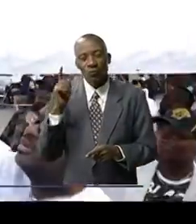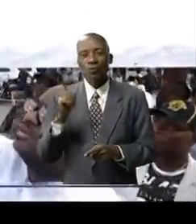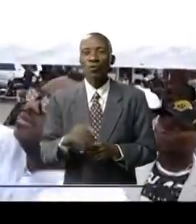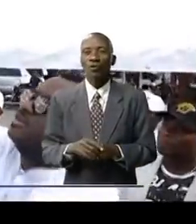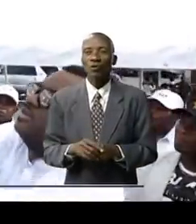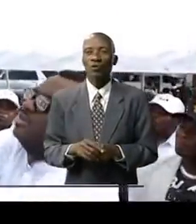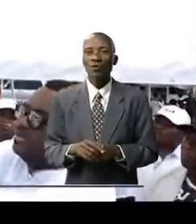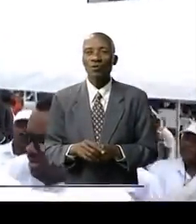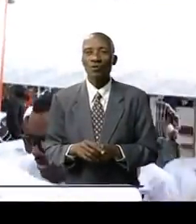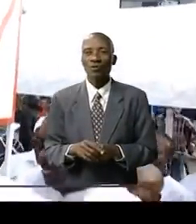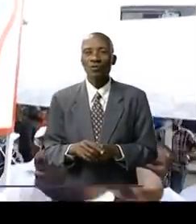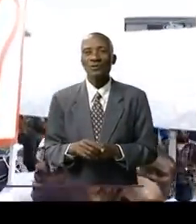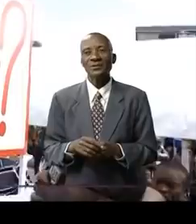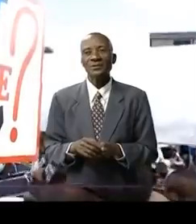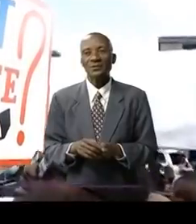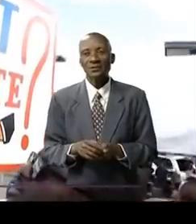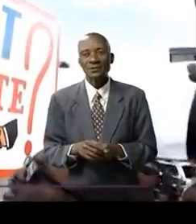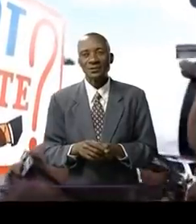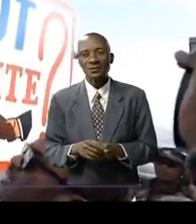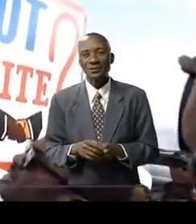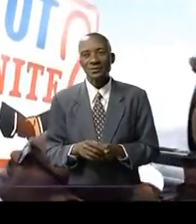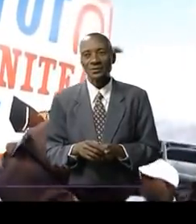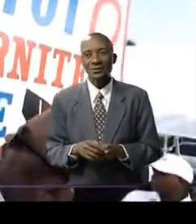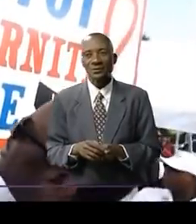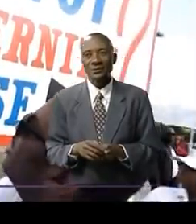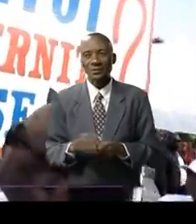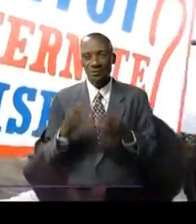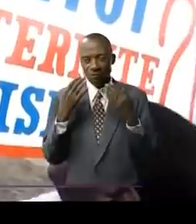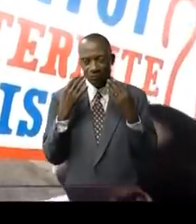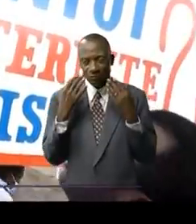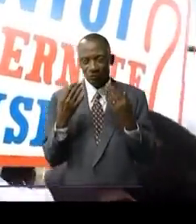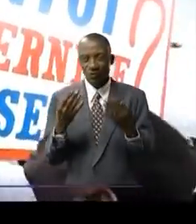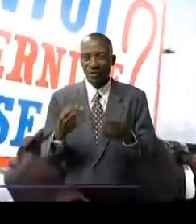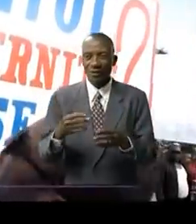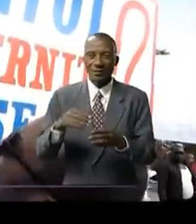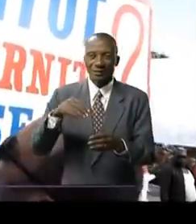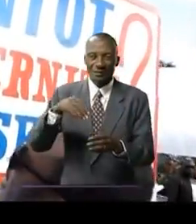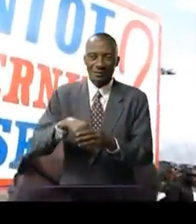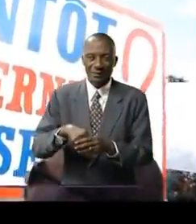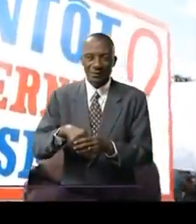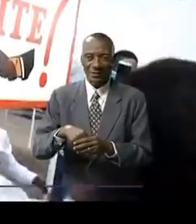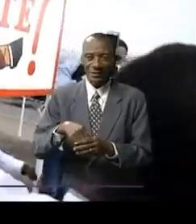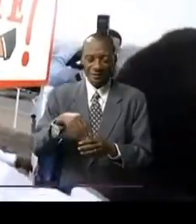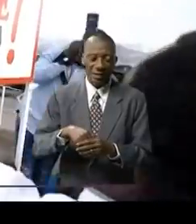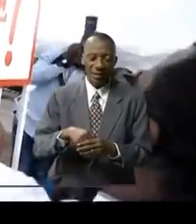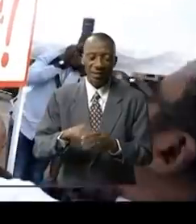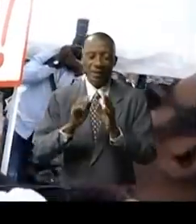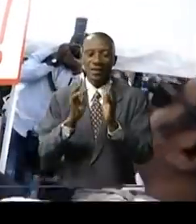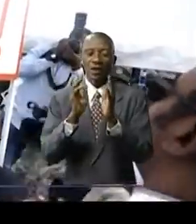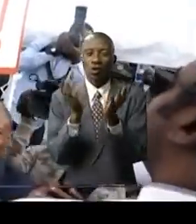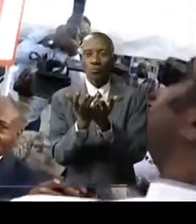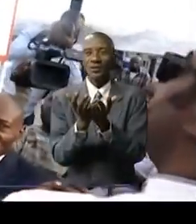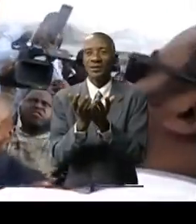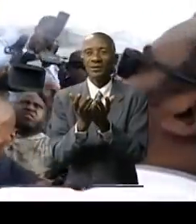avenues du stade et Oshwe, non loin du stade Tata Raphaël, au quartier Matongé, dans la commune de Kalamu. Une place qui